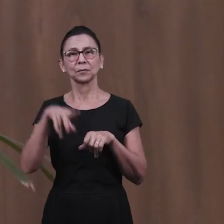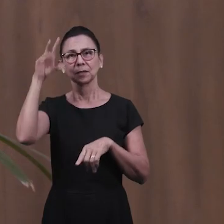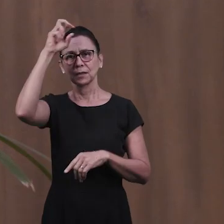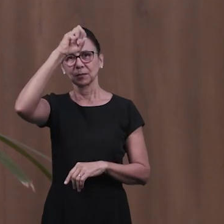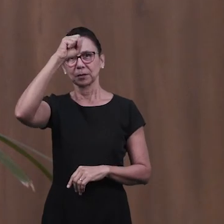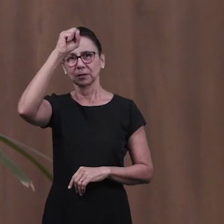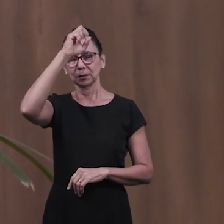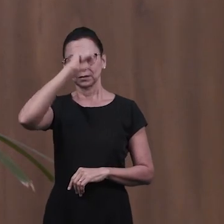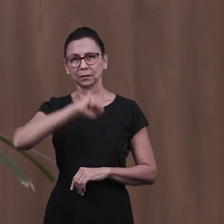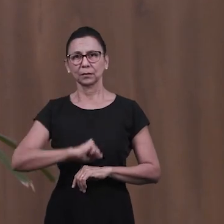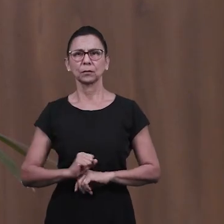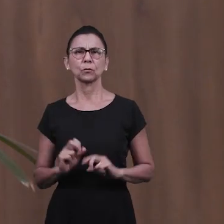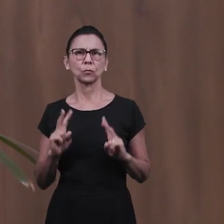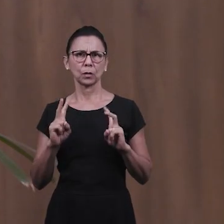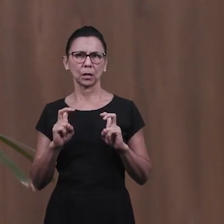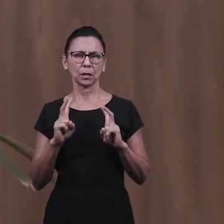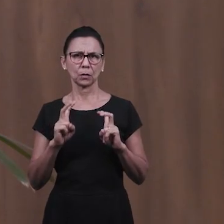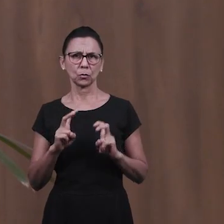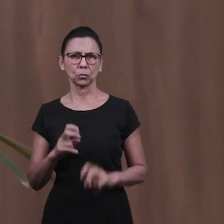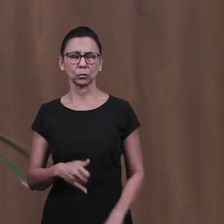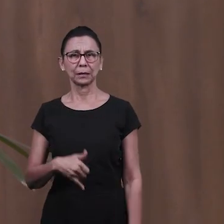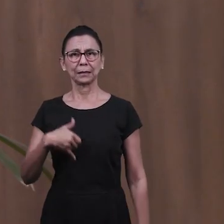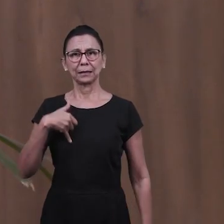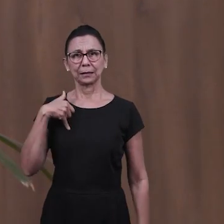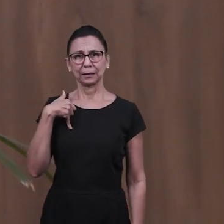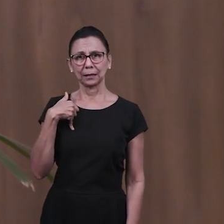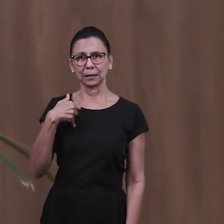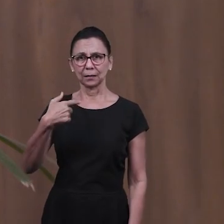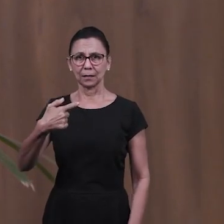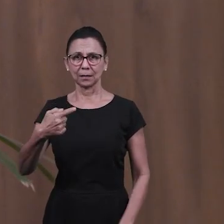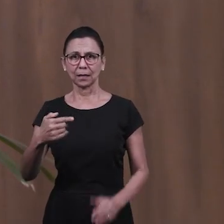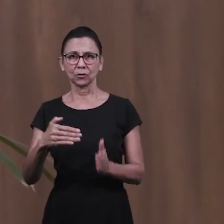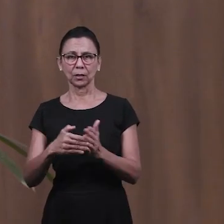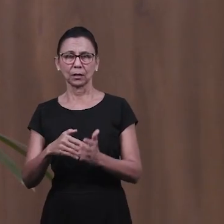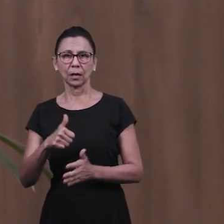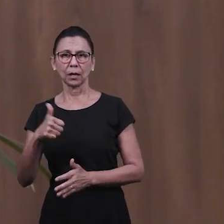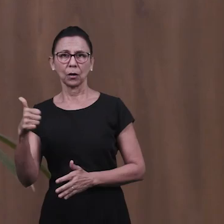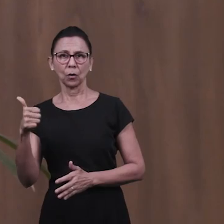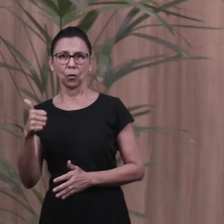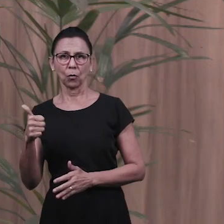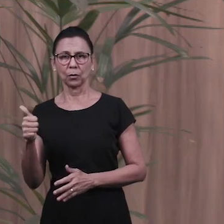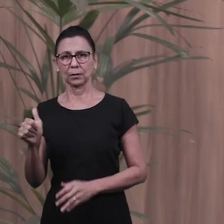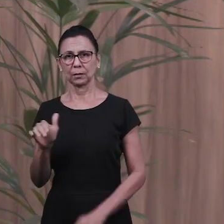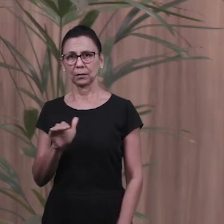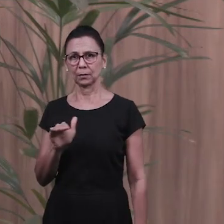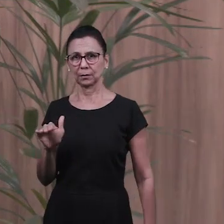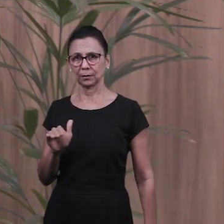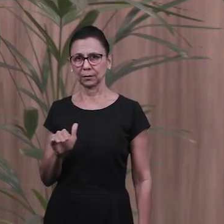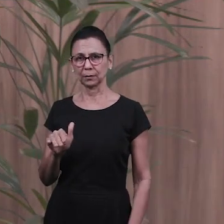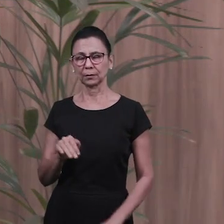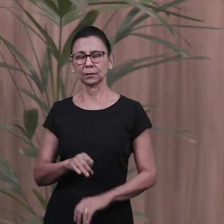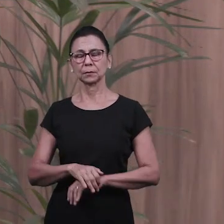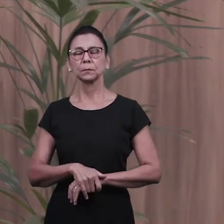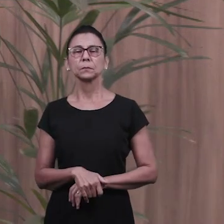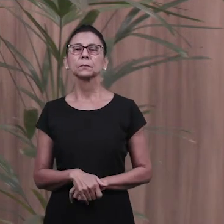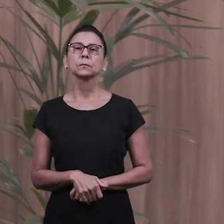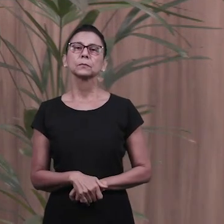développement humain et apprentissage en abordant l'âge entre 7 et 11 ans de nos enfants.